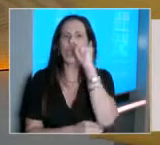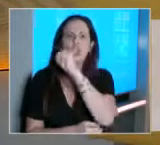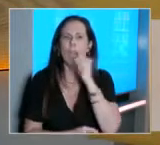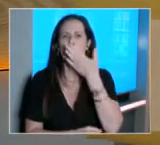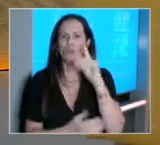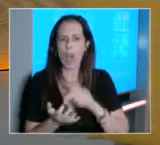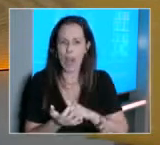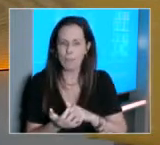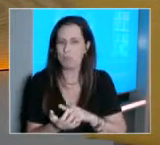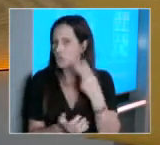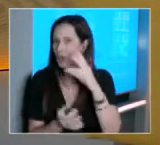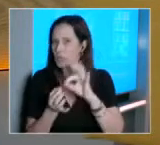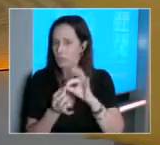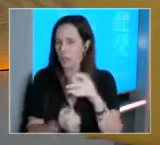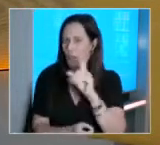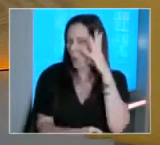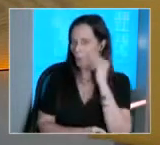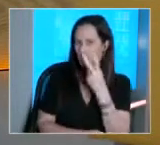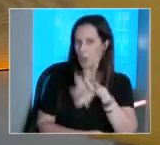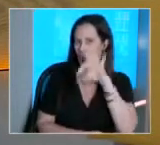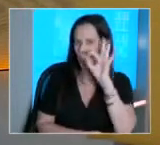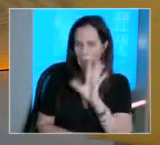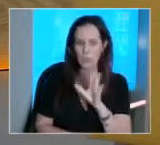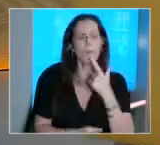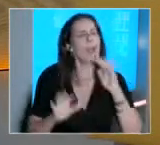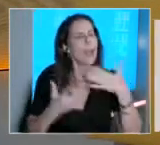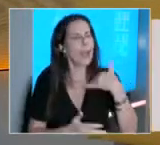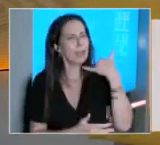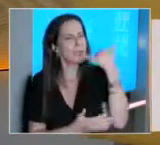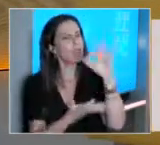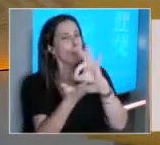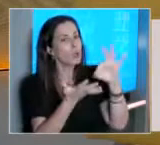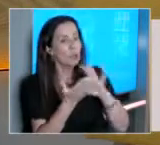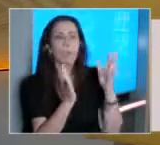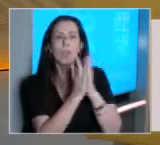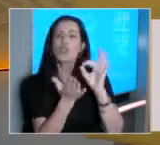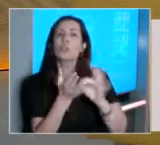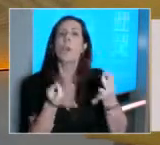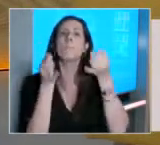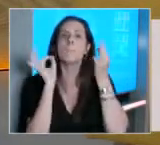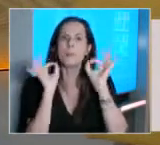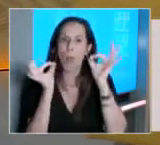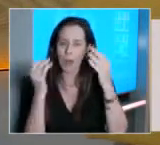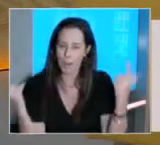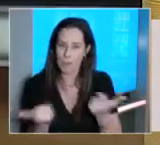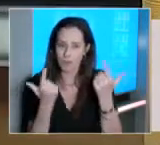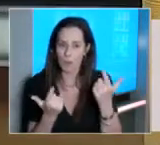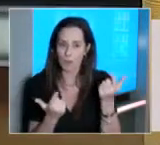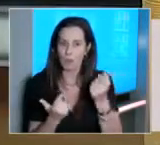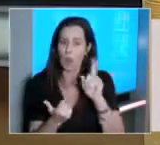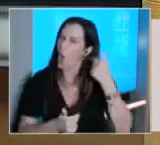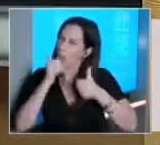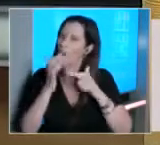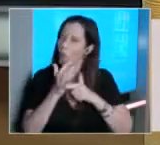הר הצופים, ואיבן עוזיהו. והוא לא מרוצה. לא מרוצה. זה לא מספיק. הוא אומר, יאללה, אני אתקשר לכותבים, ואבקש מהם לכתוב במיוחד לפסטיבל, לא לחלק